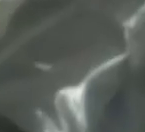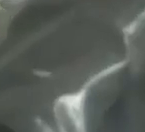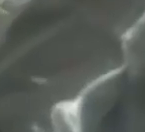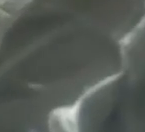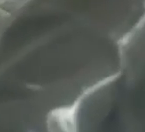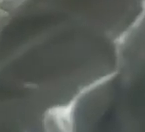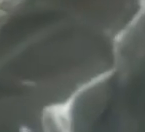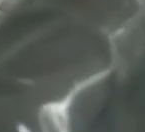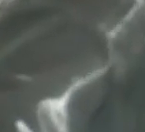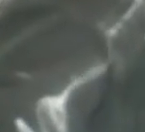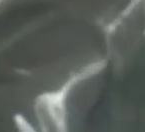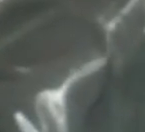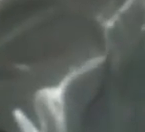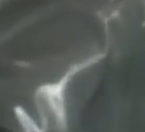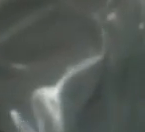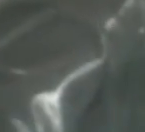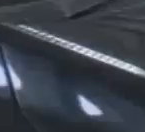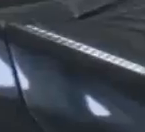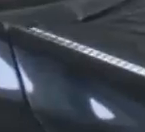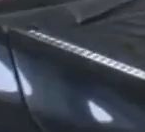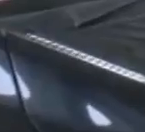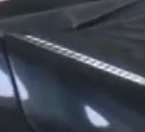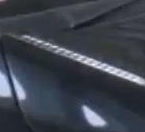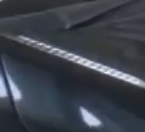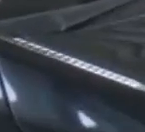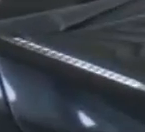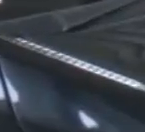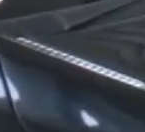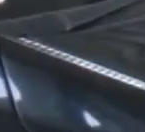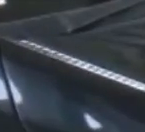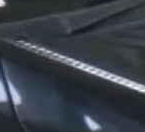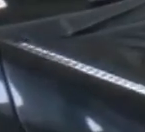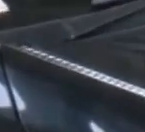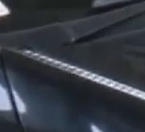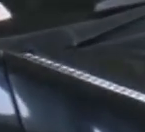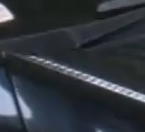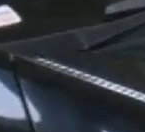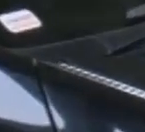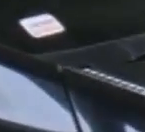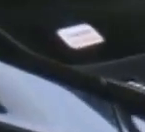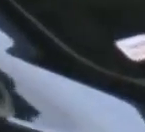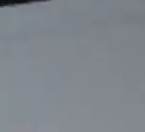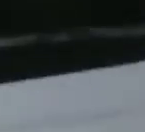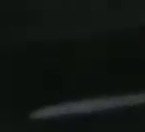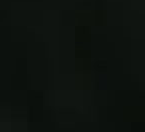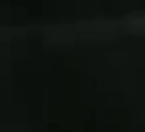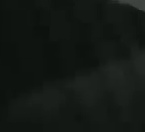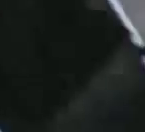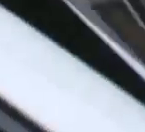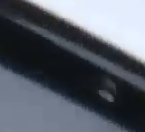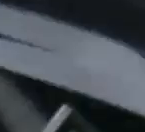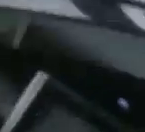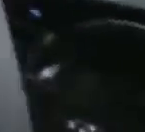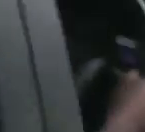Tengah, menjadi salah satu titik penyekatan kendaraan yang keluar masuk dari Jawa Tengah dan Jawa Timur. Penyekatan kendaraan selama arus balik,